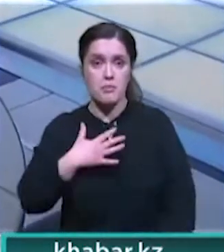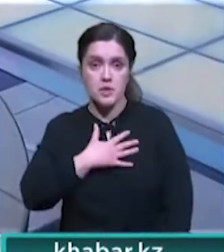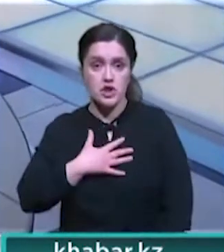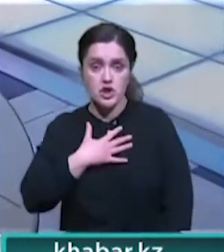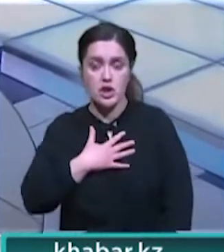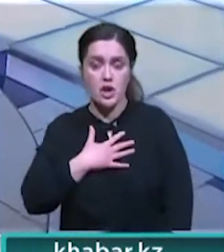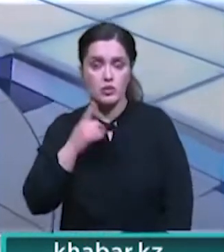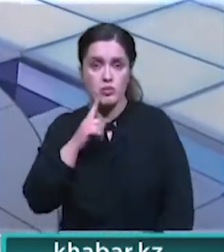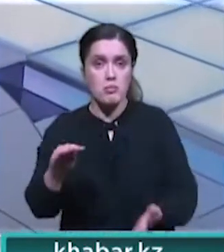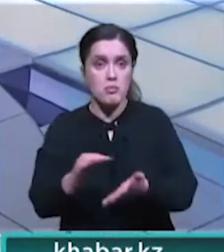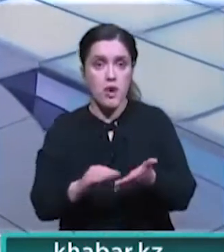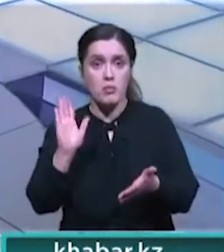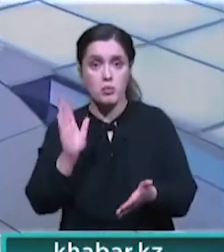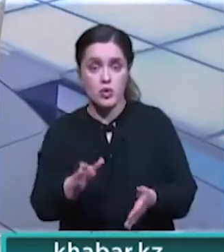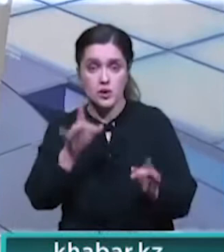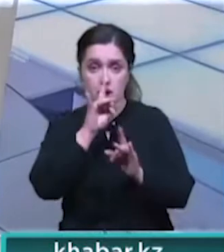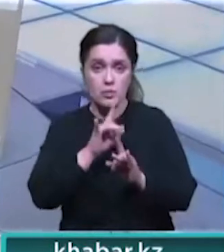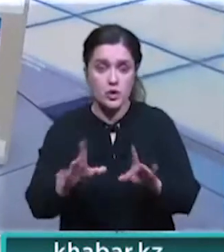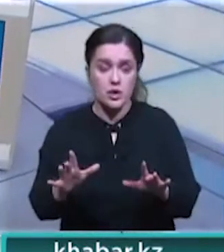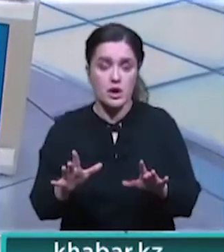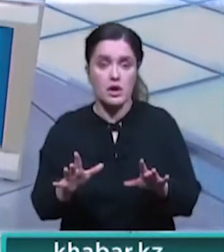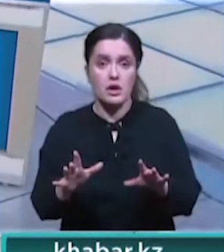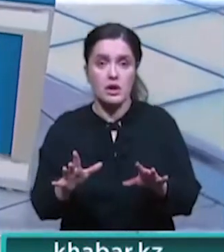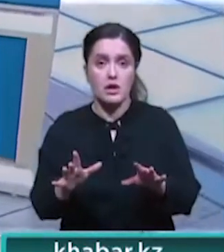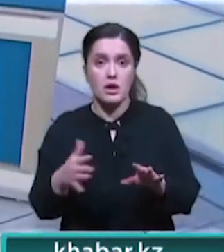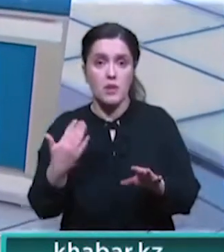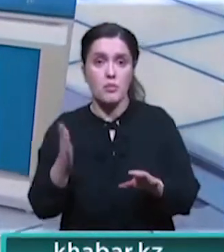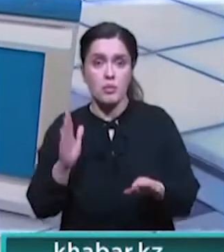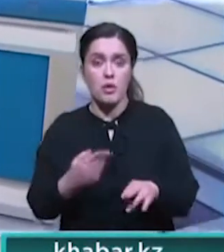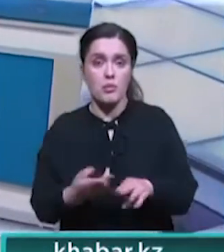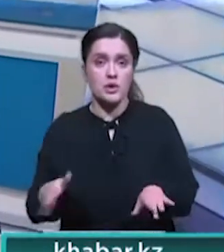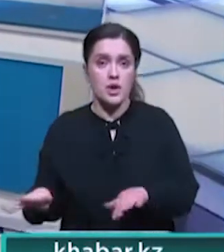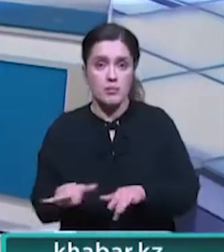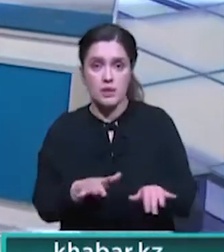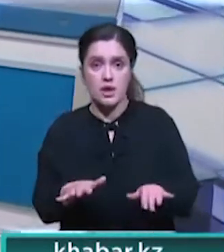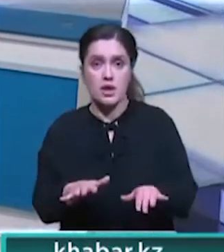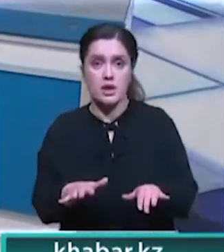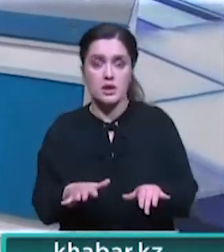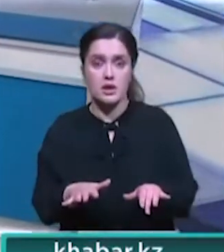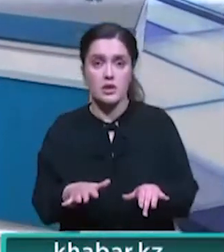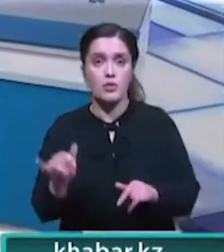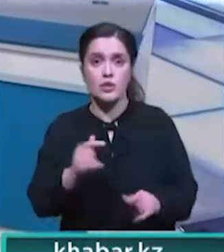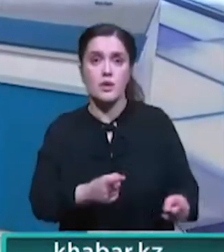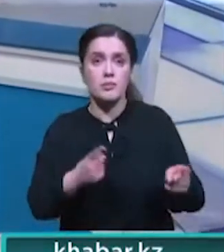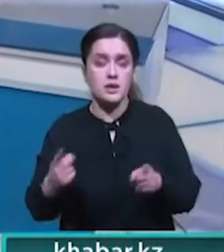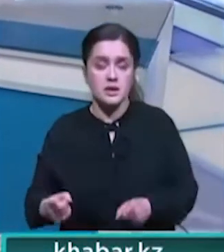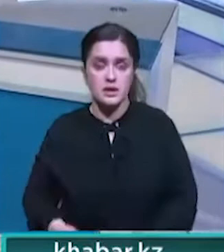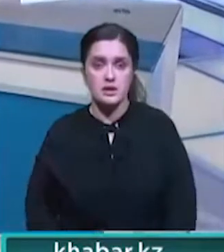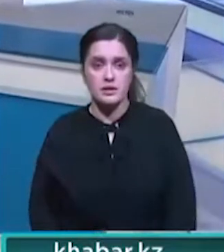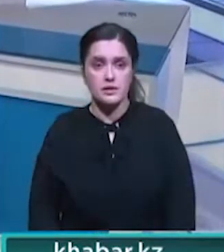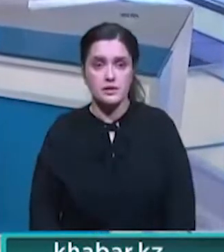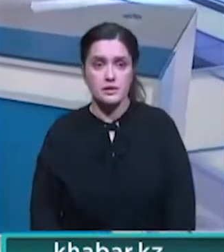ли этого в этом году. И может быть, касательно них будут принимать какие-то меры, будут вывозить переселять, народ, да. Будут переселять заранее. Ну